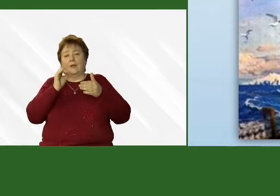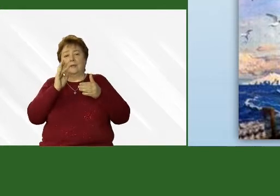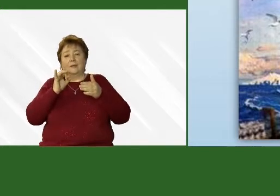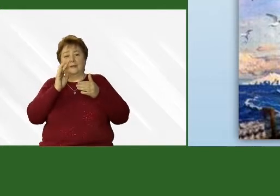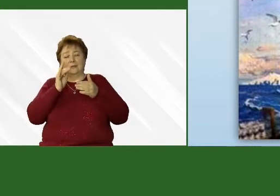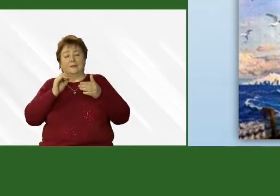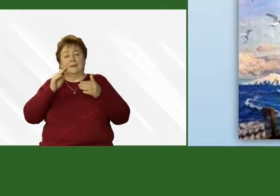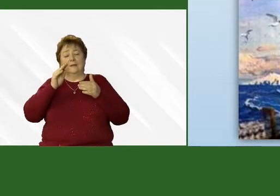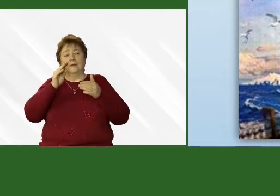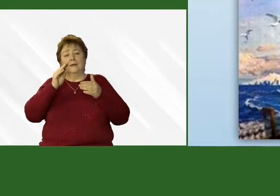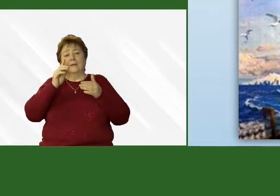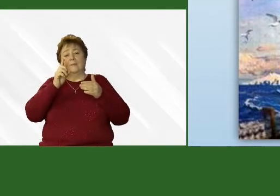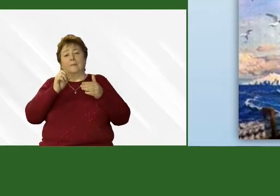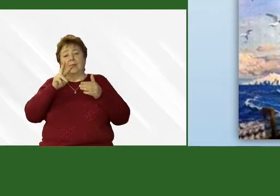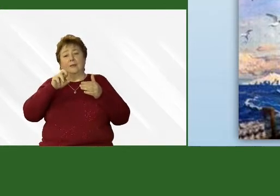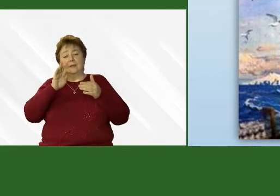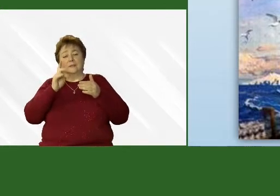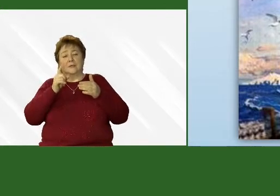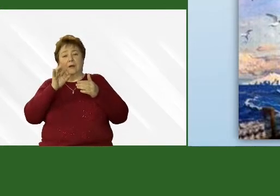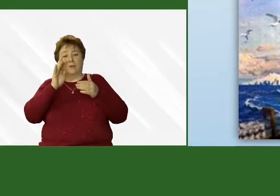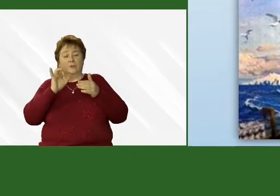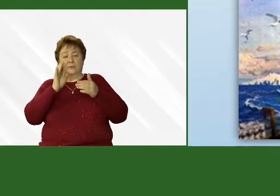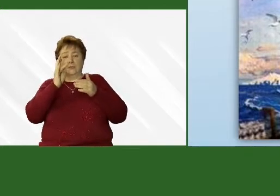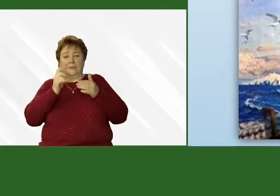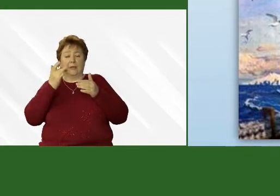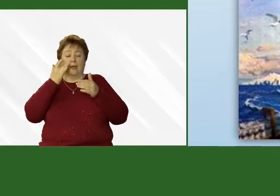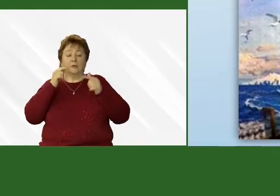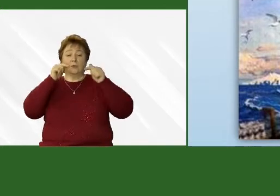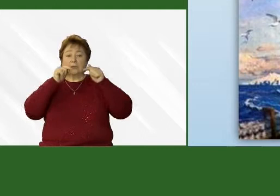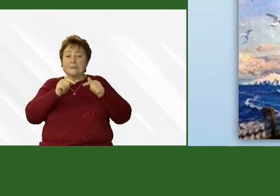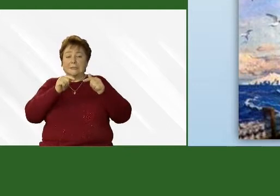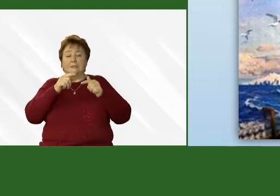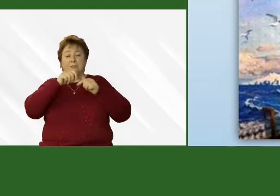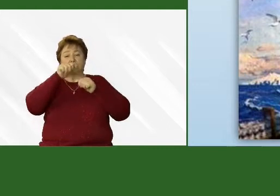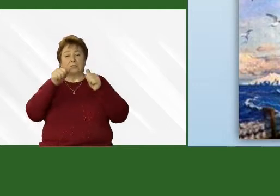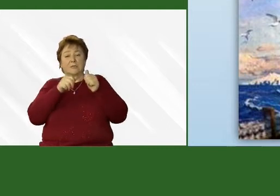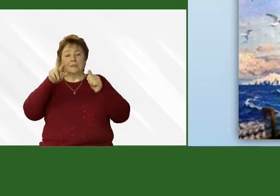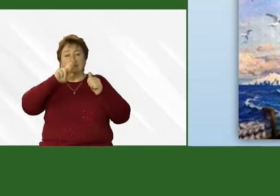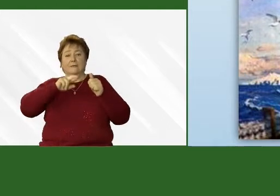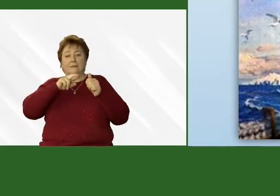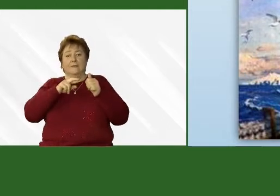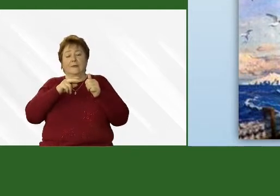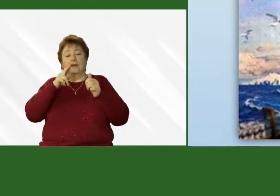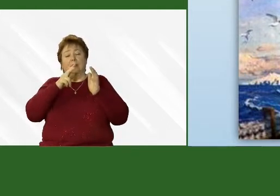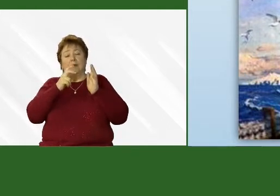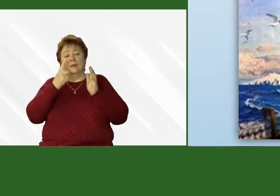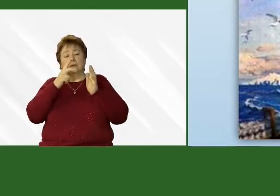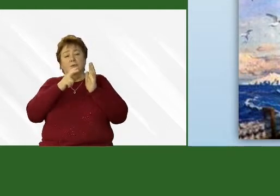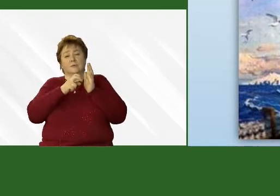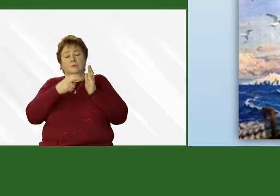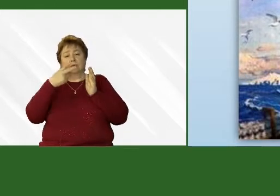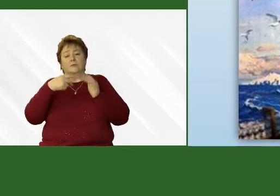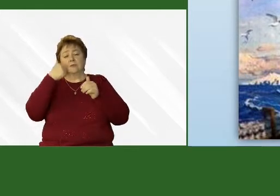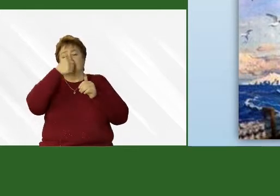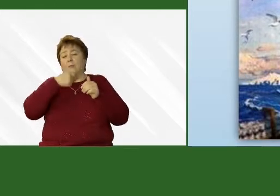Антарктиды, Фадея Фадеевича Беллинсгаузена, который именно здесь, 16 января 1820